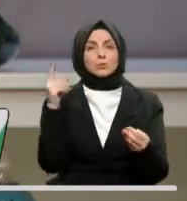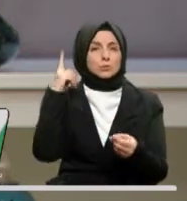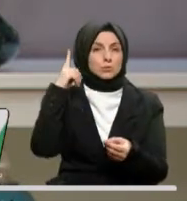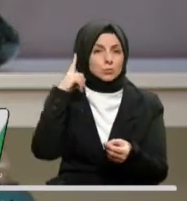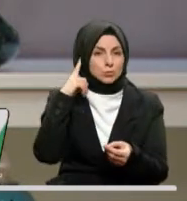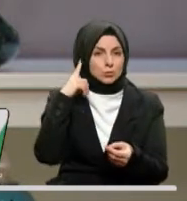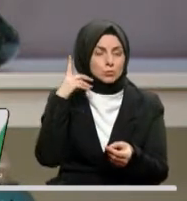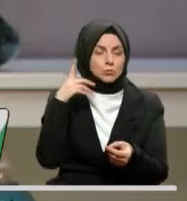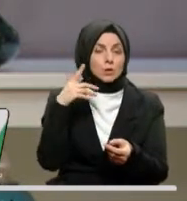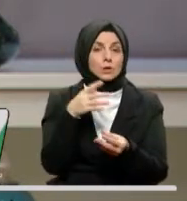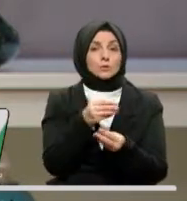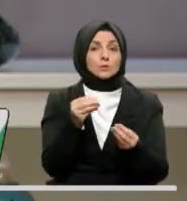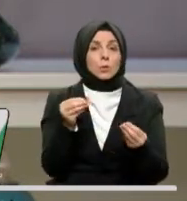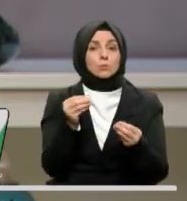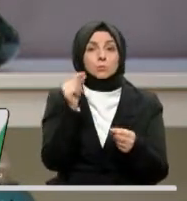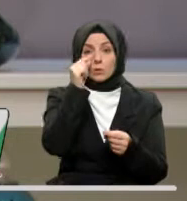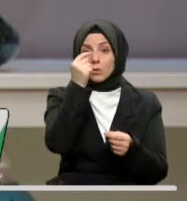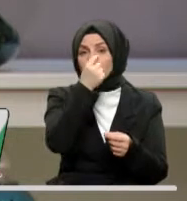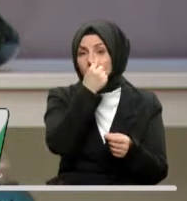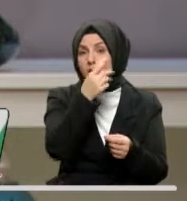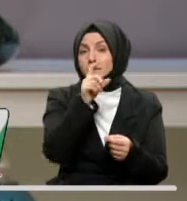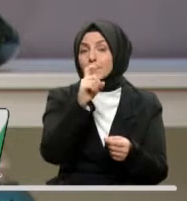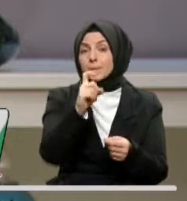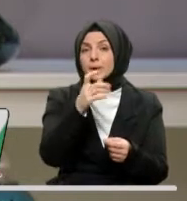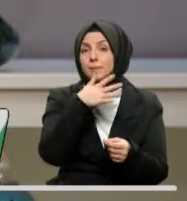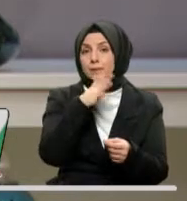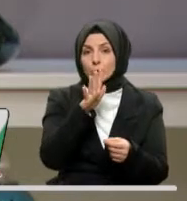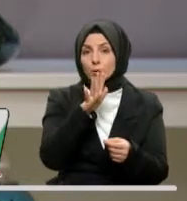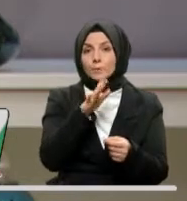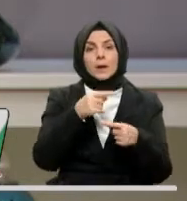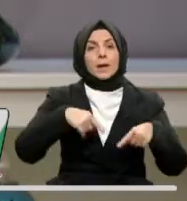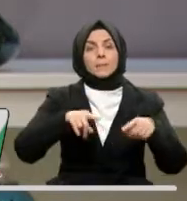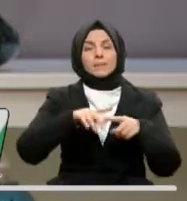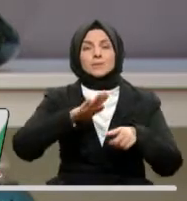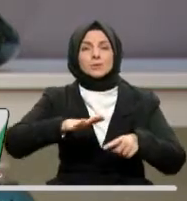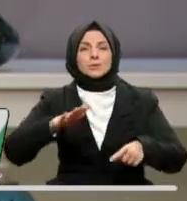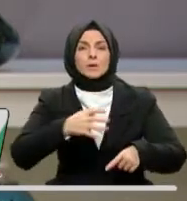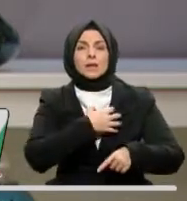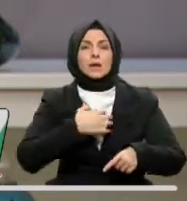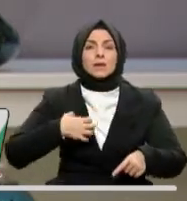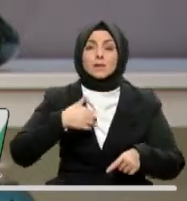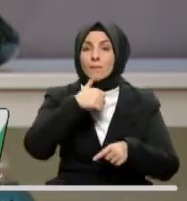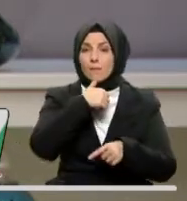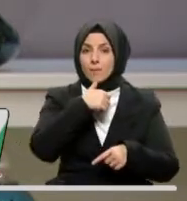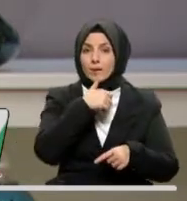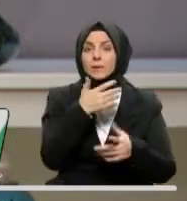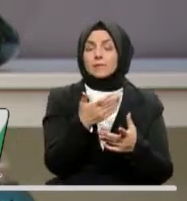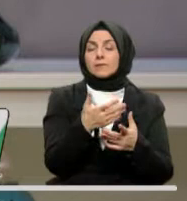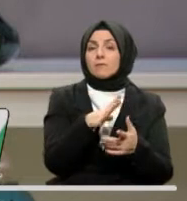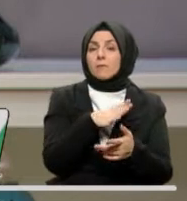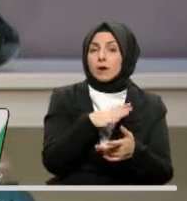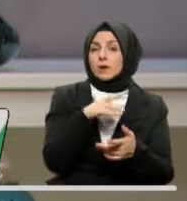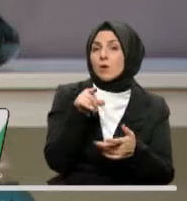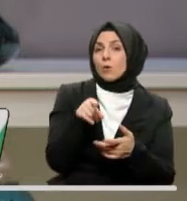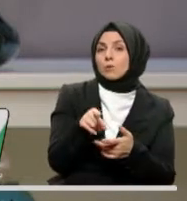çok da kolay bir şey mi Bilmiyorum şimdi daha Çocukken bir anne babanın iliğine doğuyoruz ve ilk onayladı alaylama larımızı